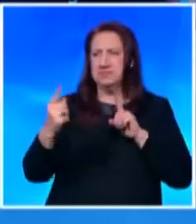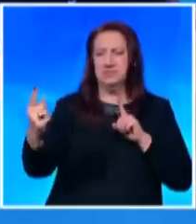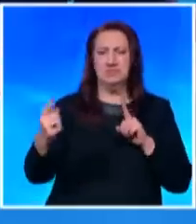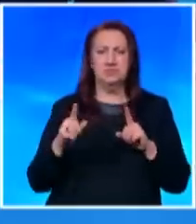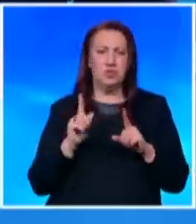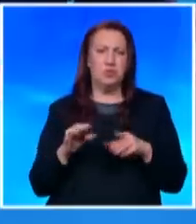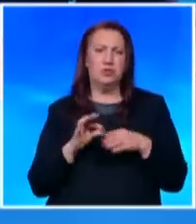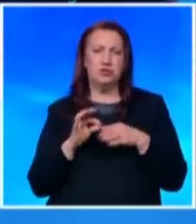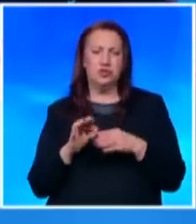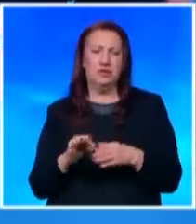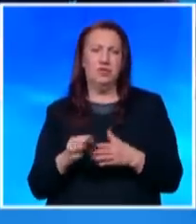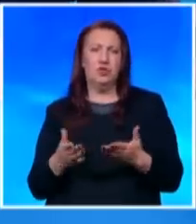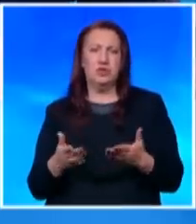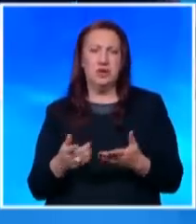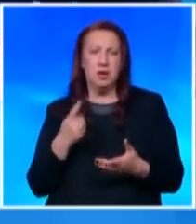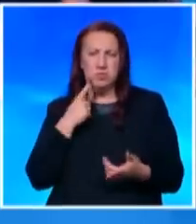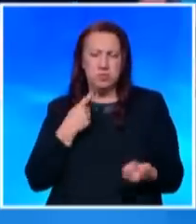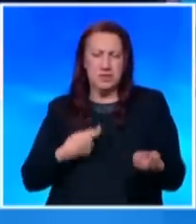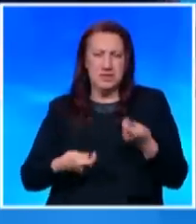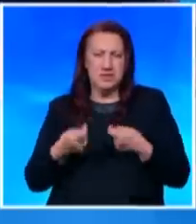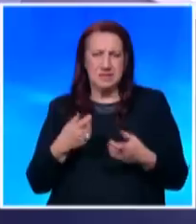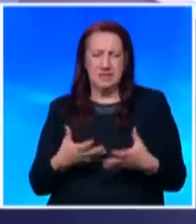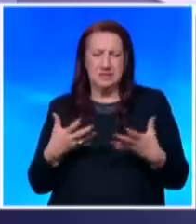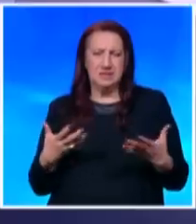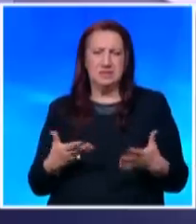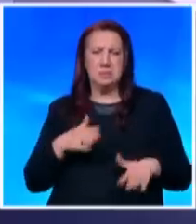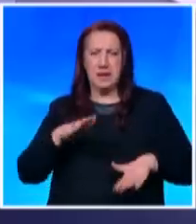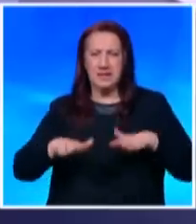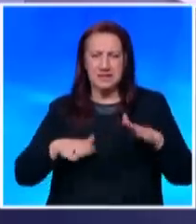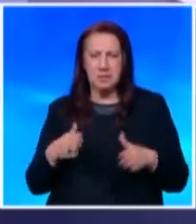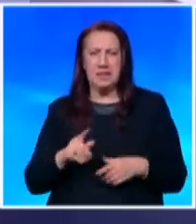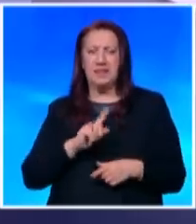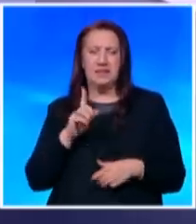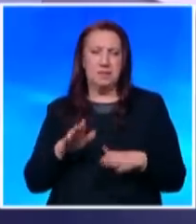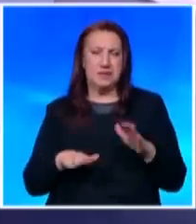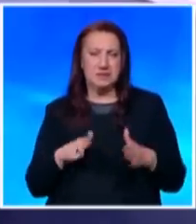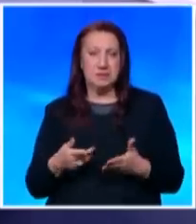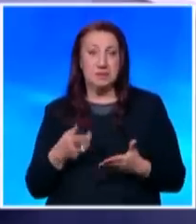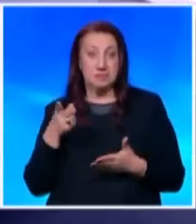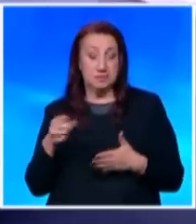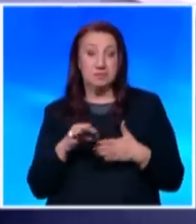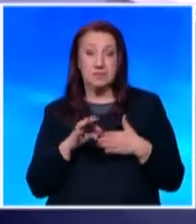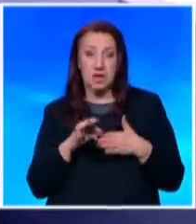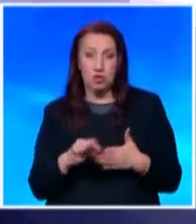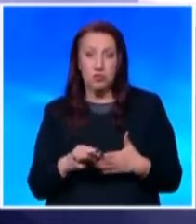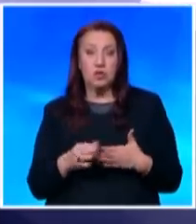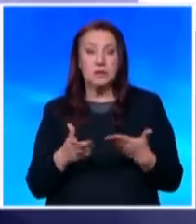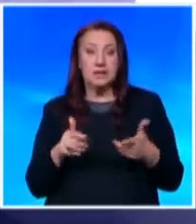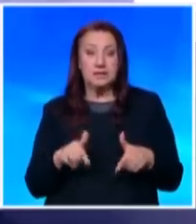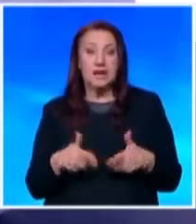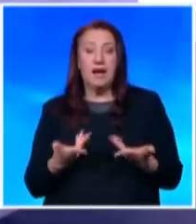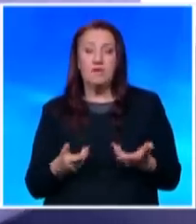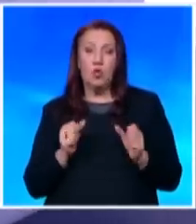ръководи цял бизнес, престъпен или не престъпен. А като го ръководи, т.е. какво сега може да очакваме? Какво,